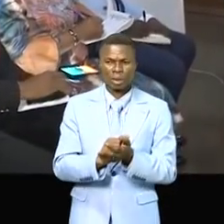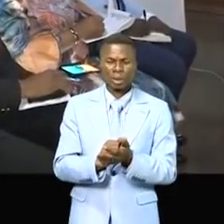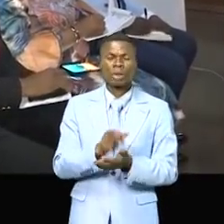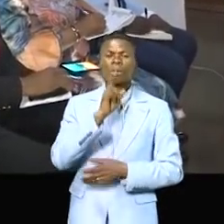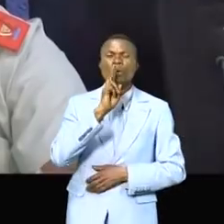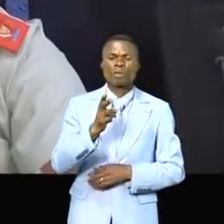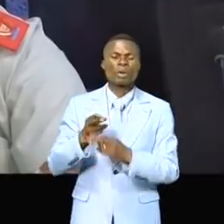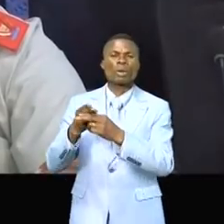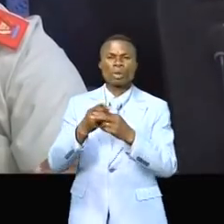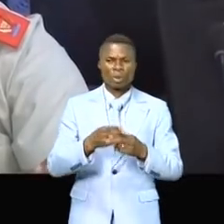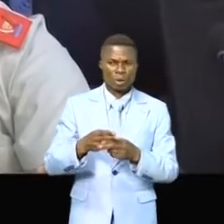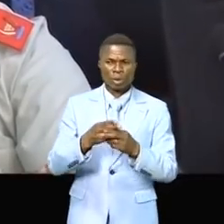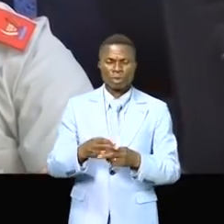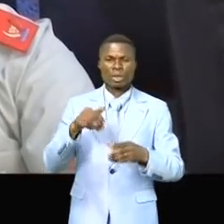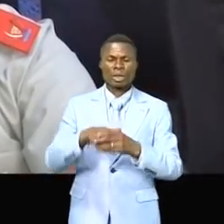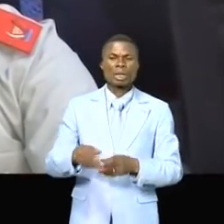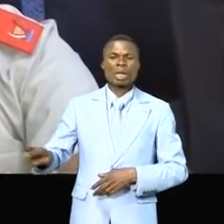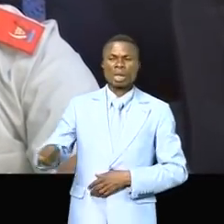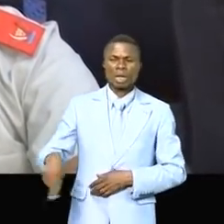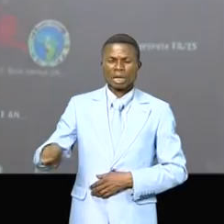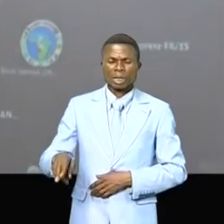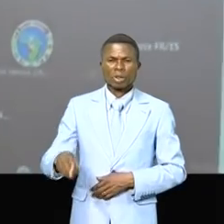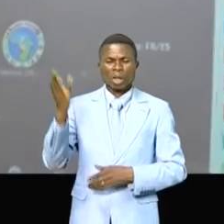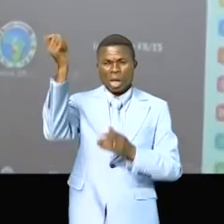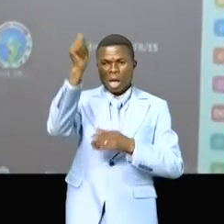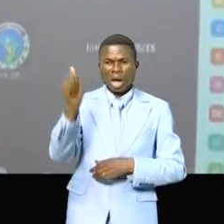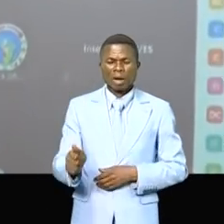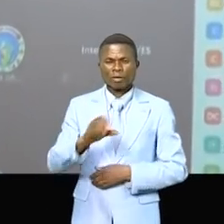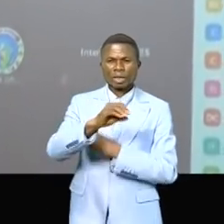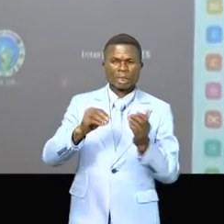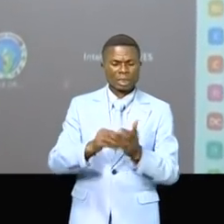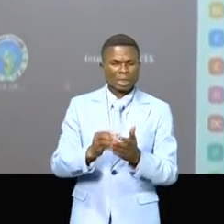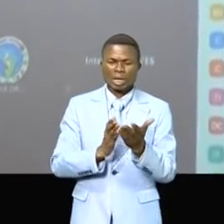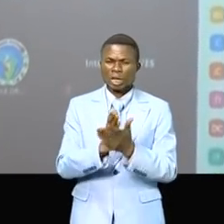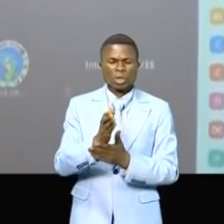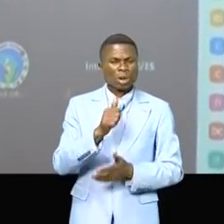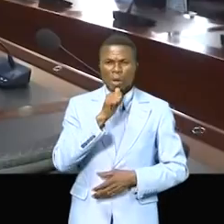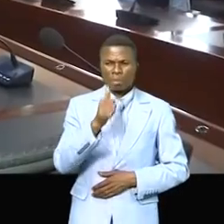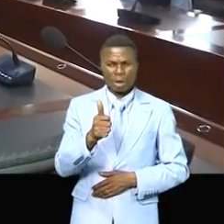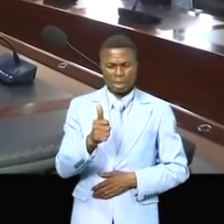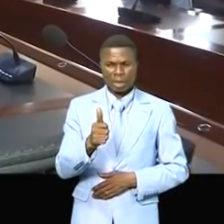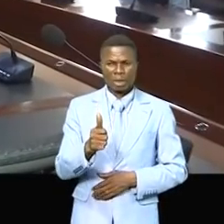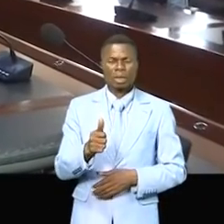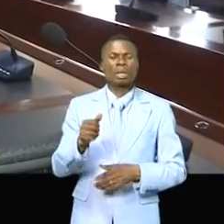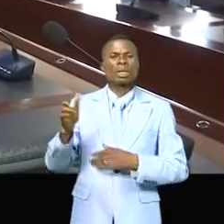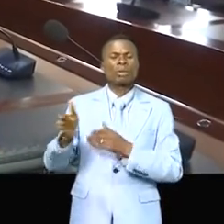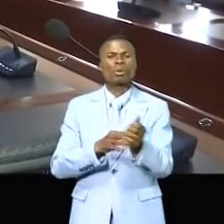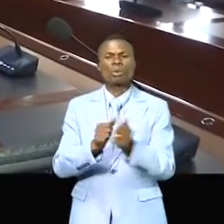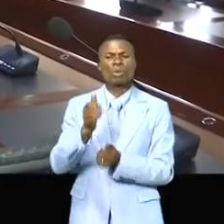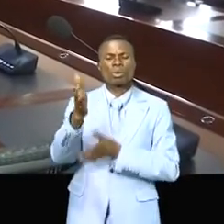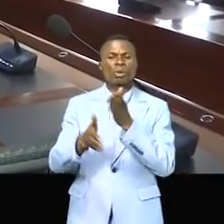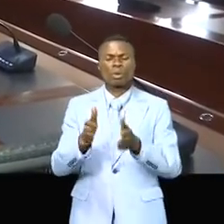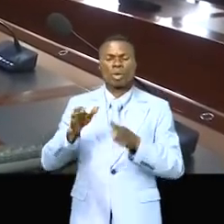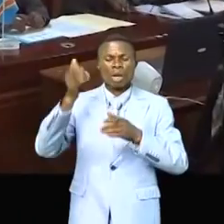et la sécurité dans la région de l'Afrique centrale ne s'est pas encore améliorée. La contrebande, le détournement des